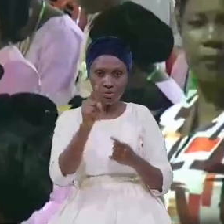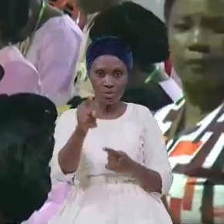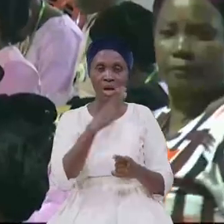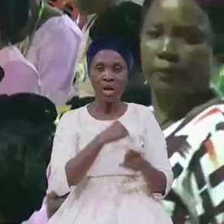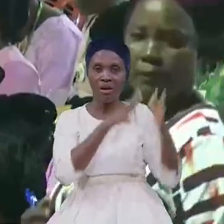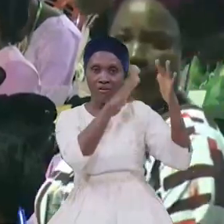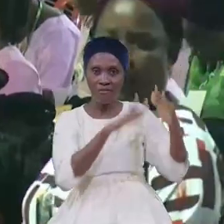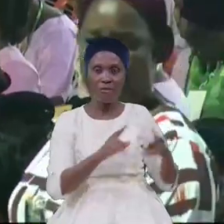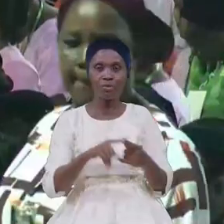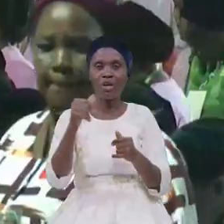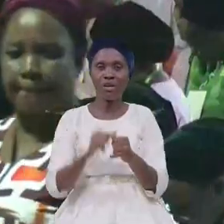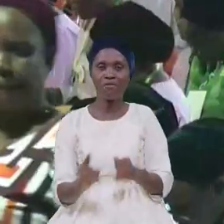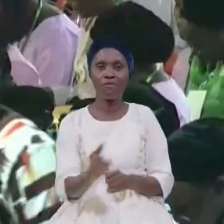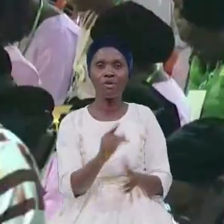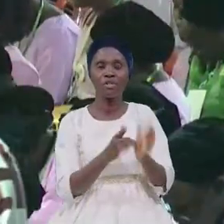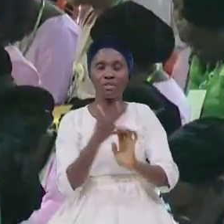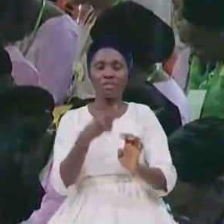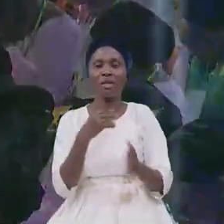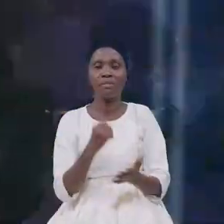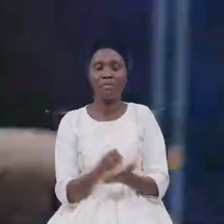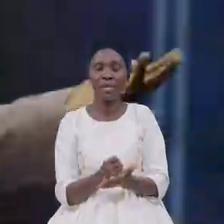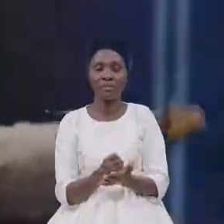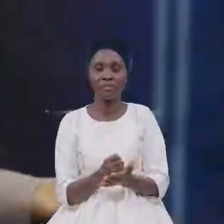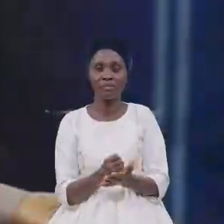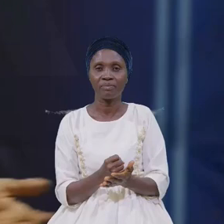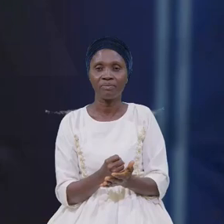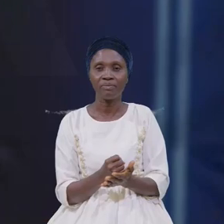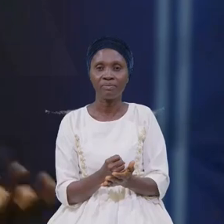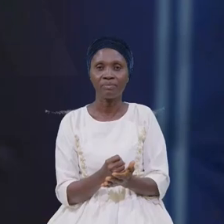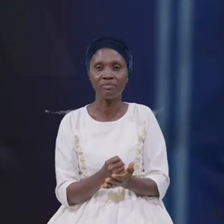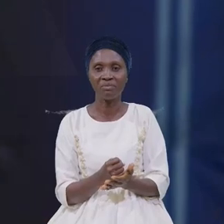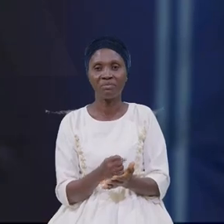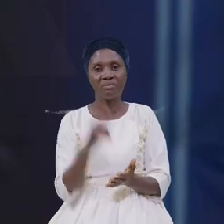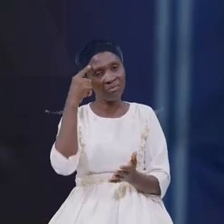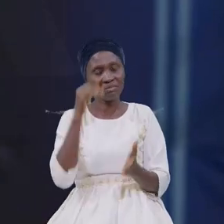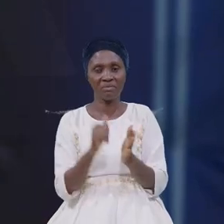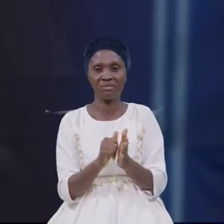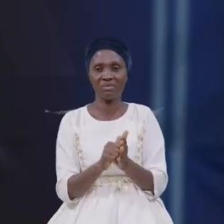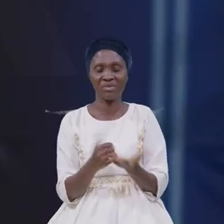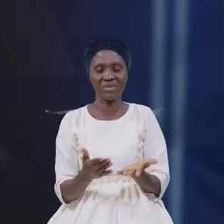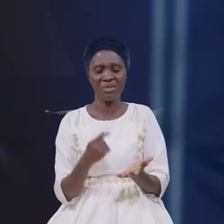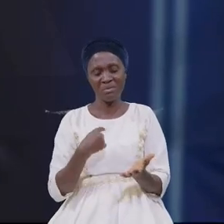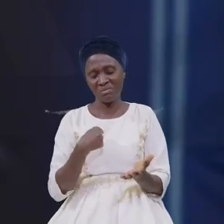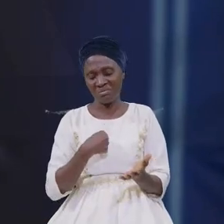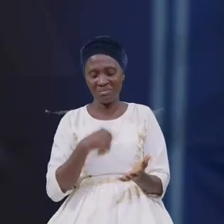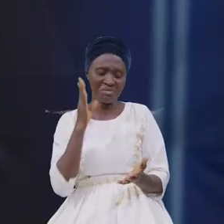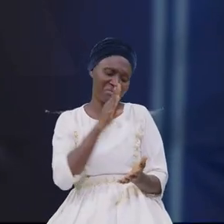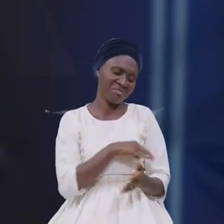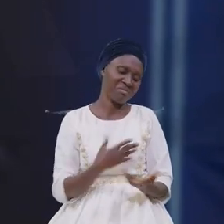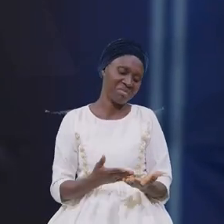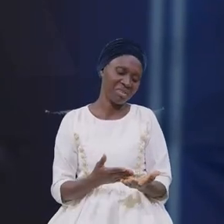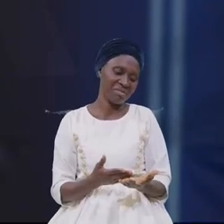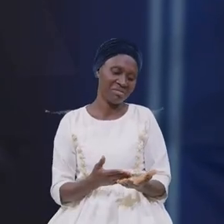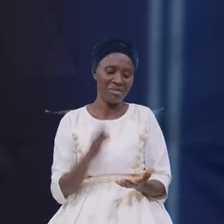vers tout le monde. Je suis mauvais. C'est pourquoi, non, tu ne peux pas le faire toi-même. Tu ne peux